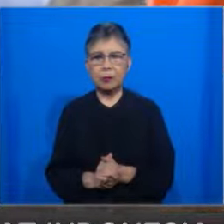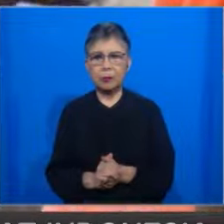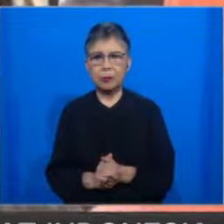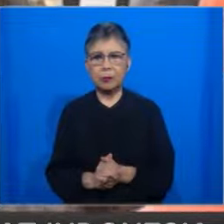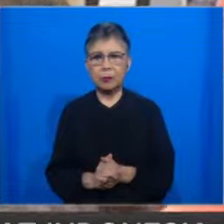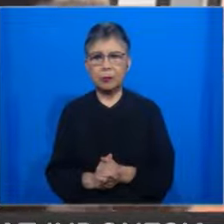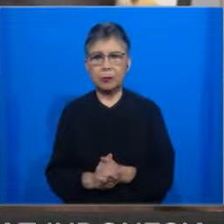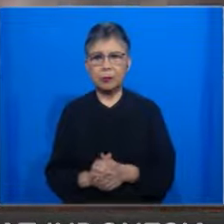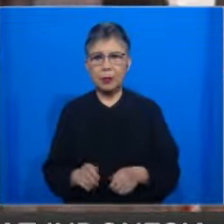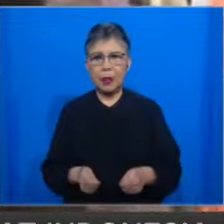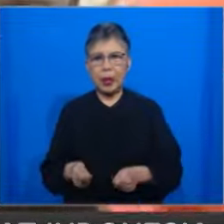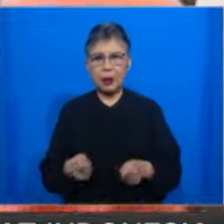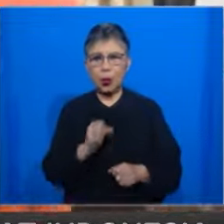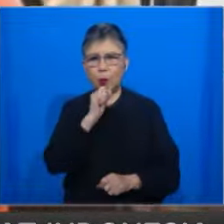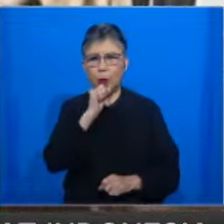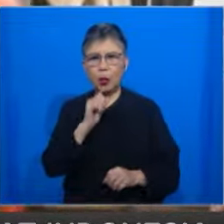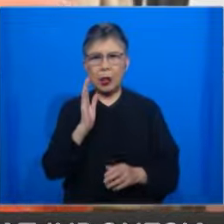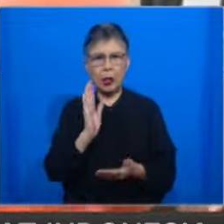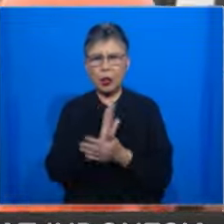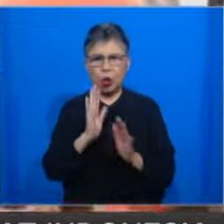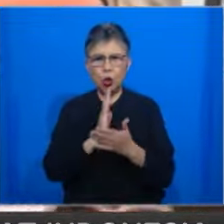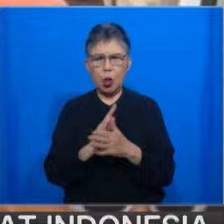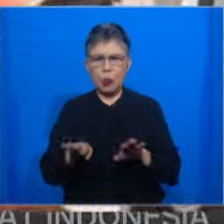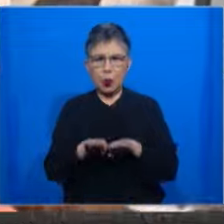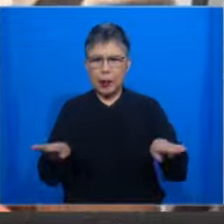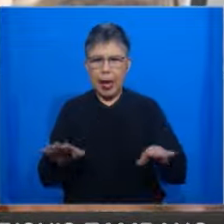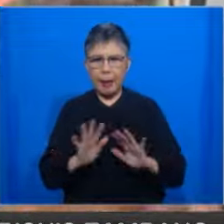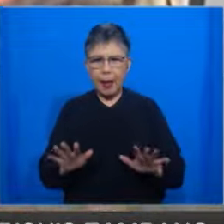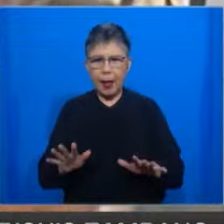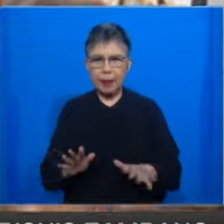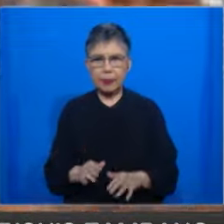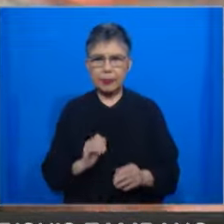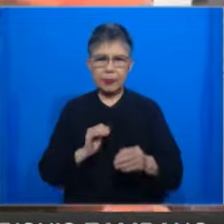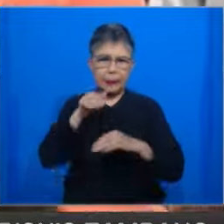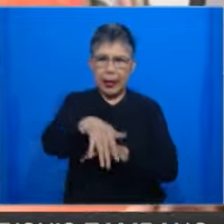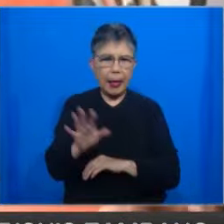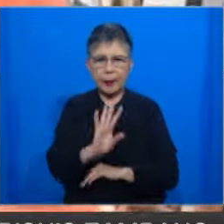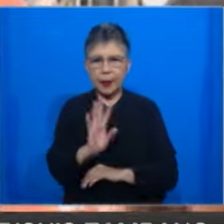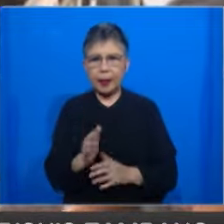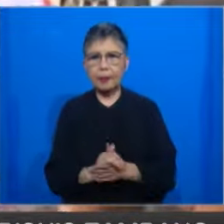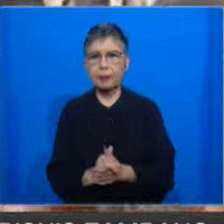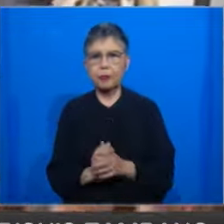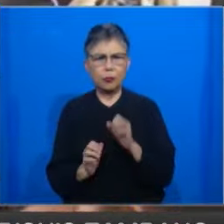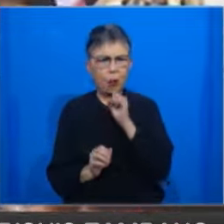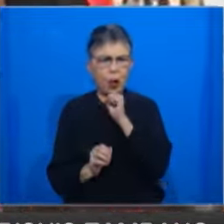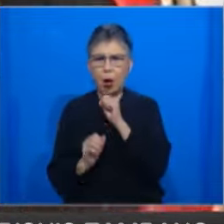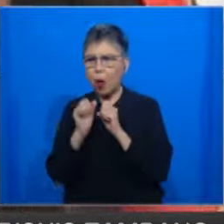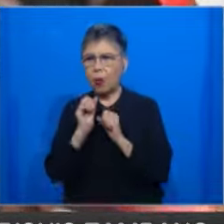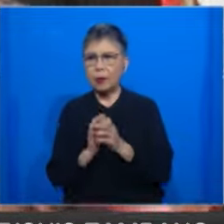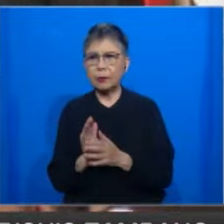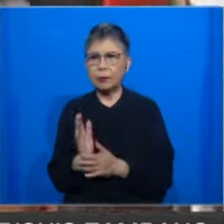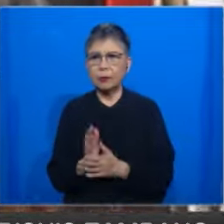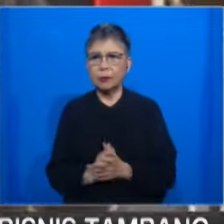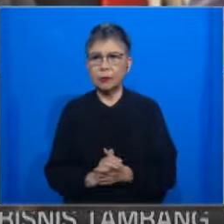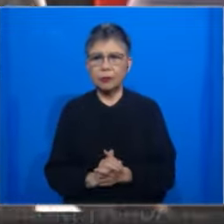Kita di sini berada di garis perjuangan yang sama, kawan-kawan. Tolong kita jangan bertindak sekarang di kawan-kawan. Mari kita saksikan